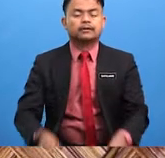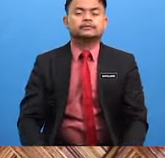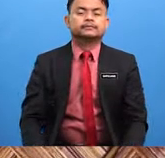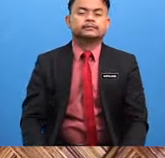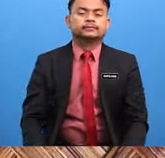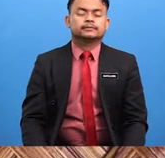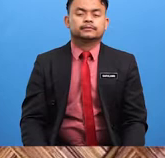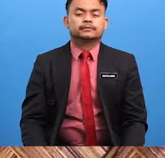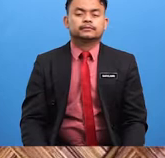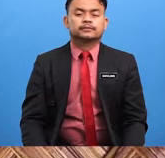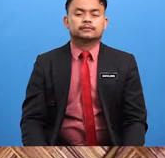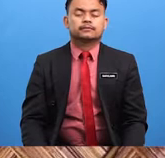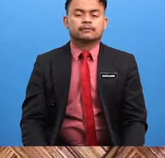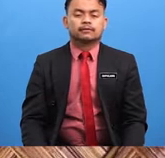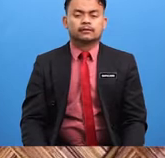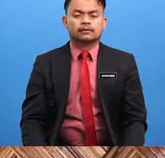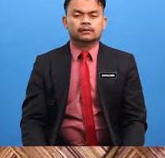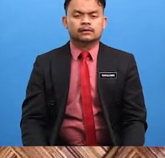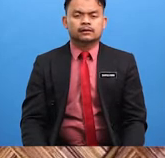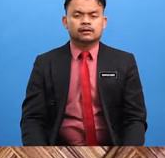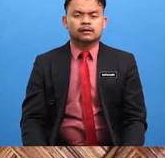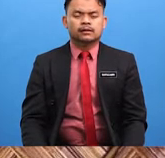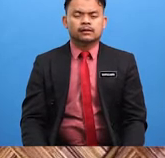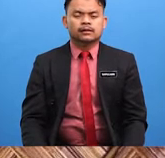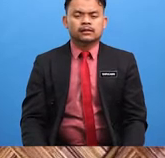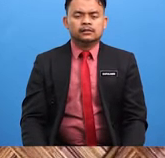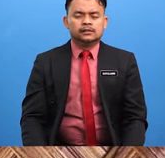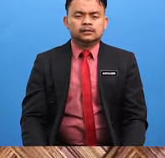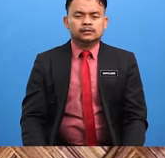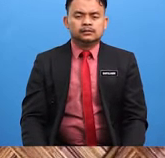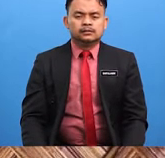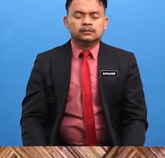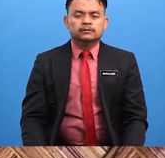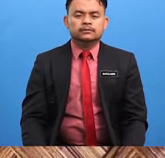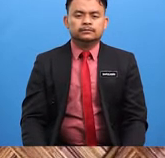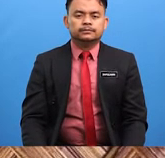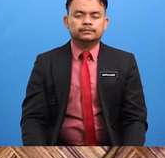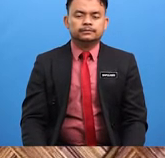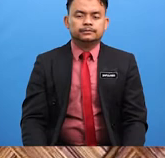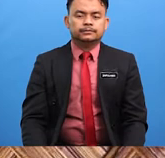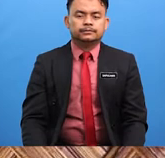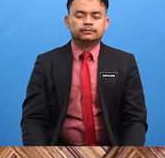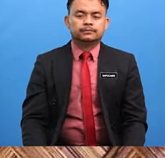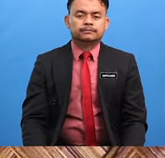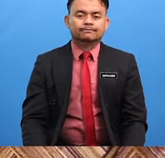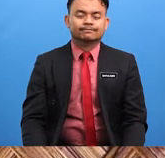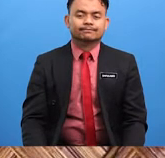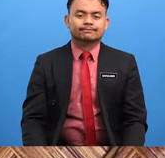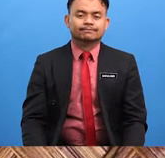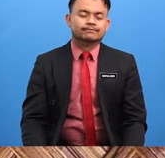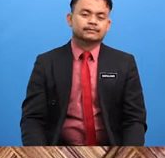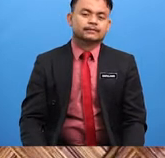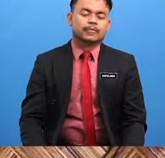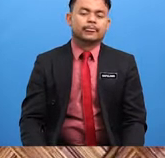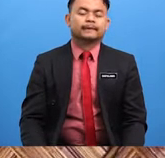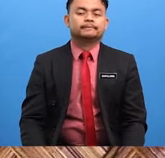kali sehari untuk mengelakkan bau masam. Proses rendaman ini bertujuan untuk melunturkan warna hijau